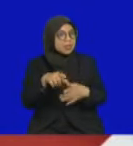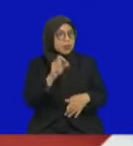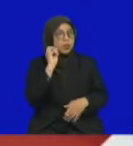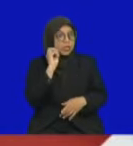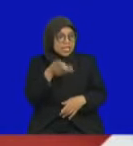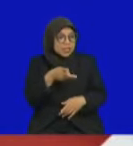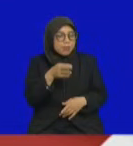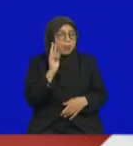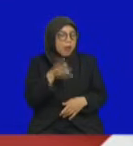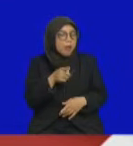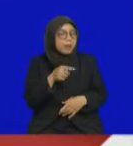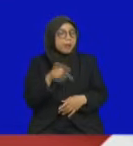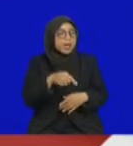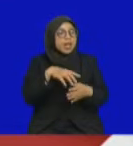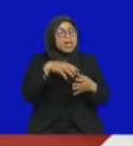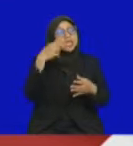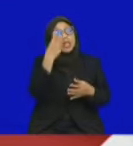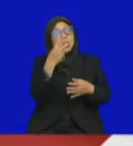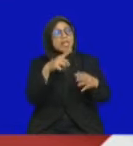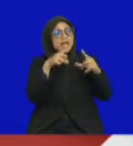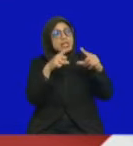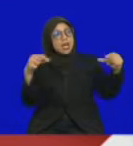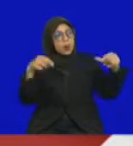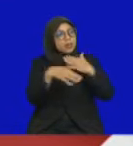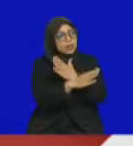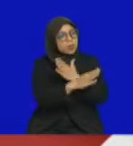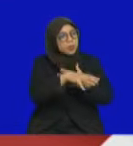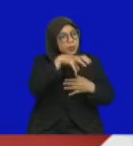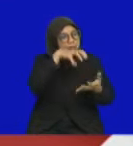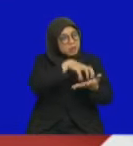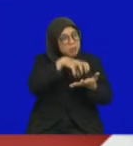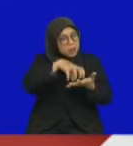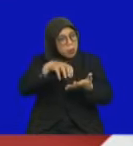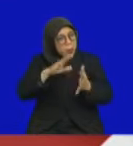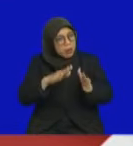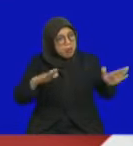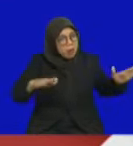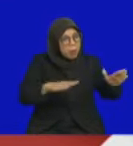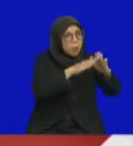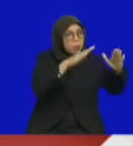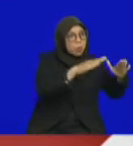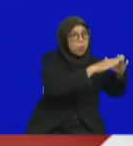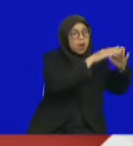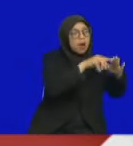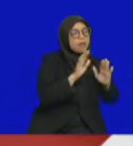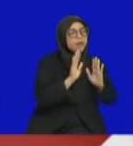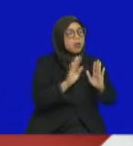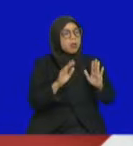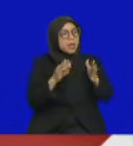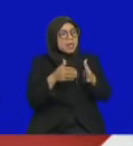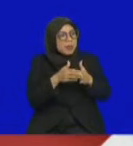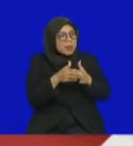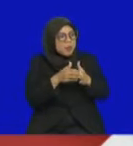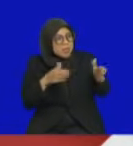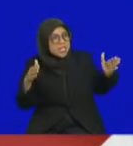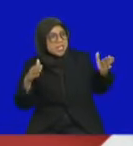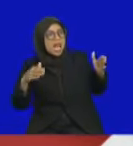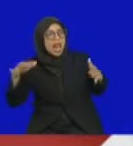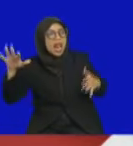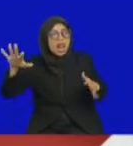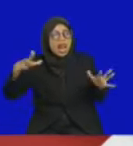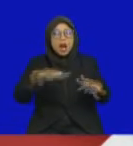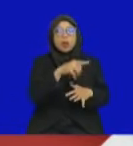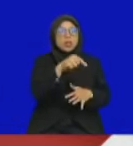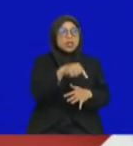bahwa kondisi geografis Jawa Timur itu banyak yang pegunungan kemudian terpisah laut terutama